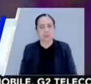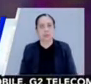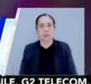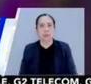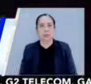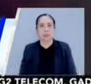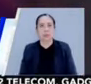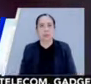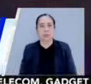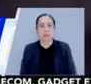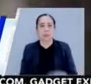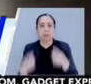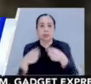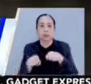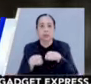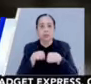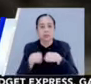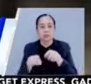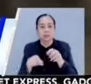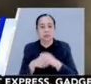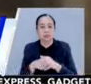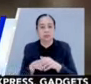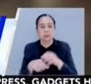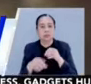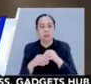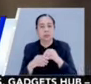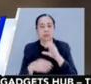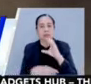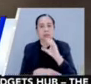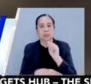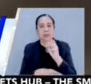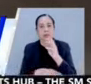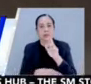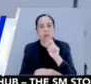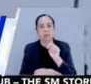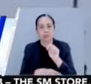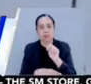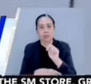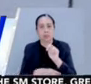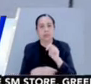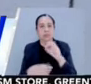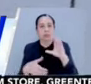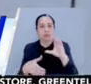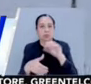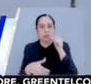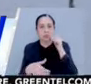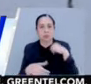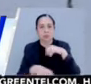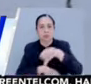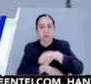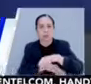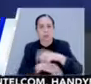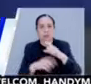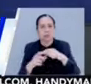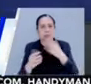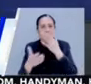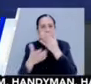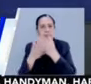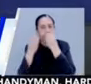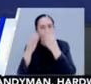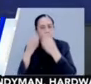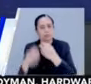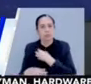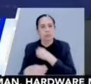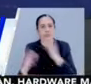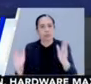Nangyari ang gitgitang yan sa Borugo Street sa Camarines, Caloocan pasado alas 10 kagabi. Nakarating na sa Pulis Caloocan ang pangyayari at nagkaharap na rin